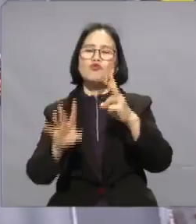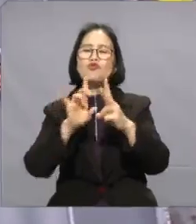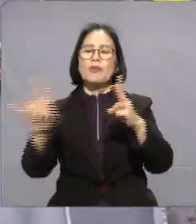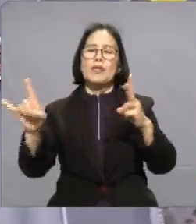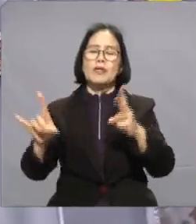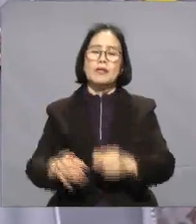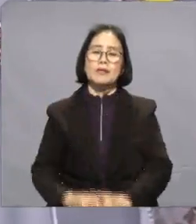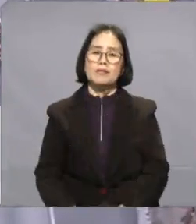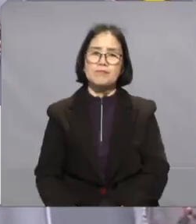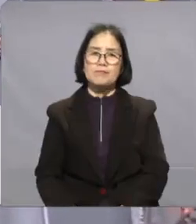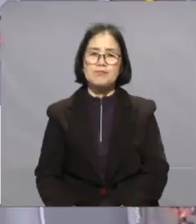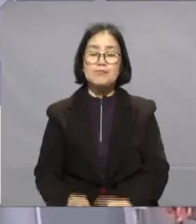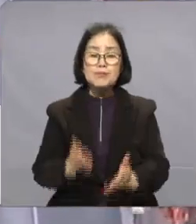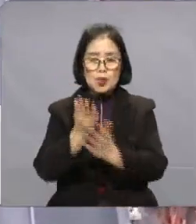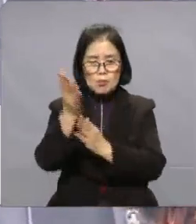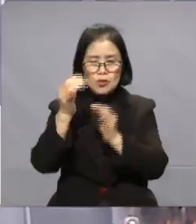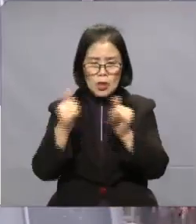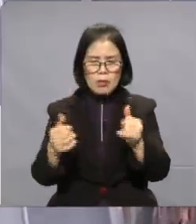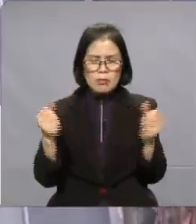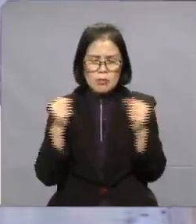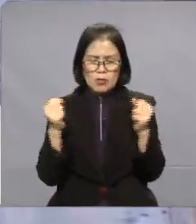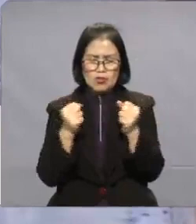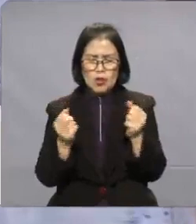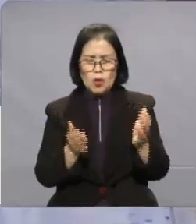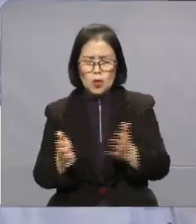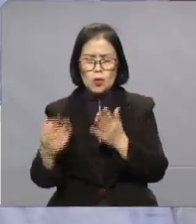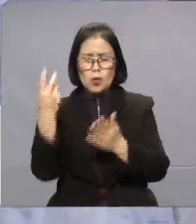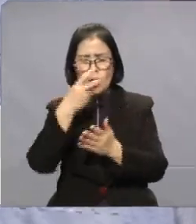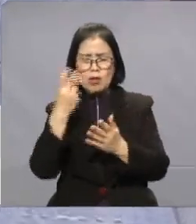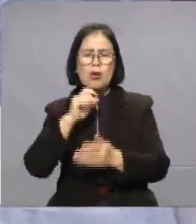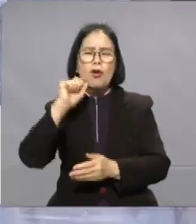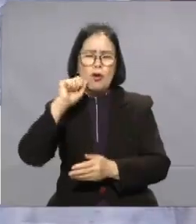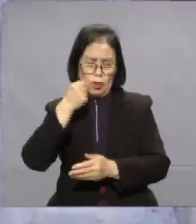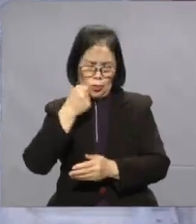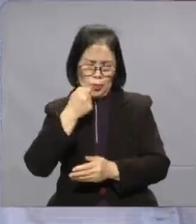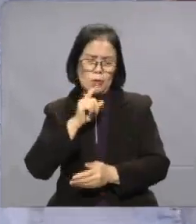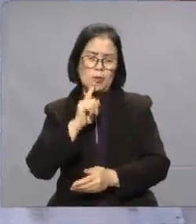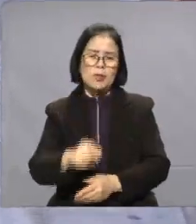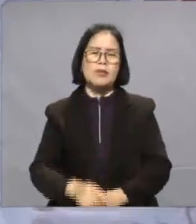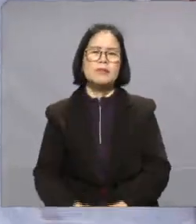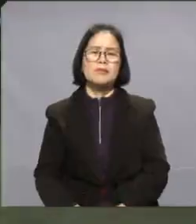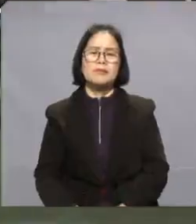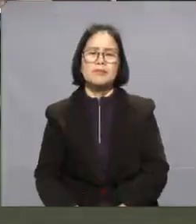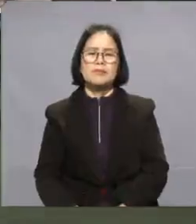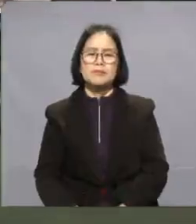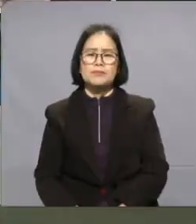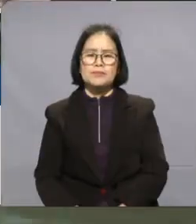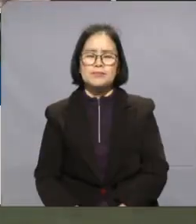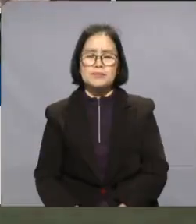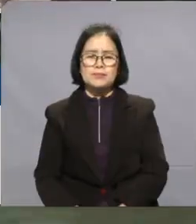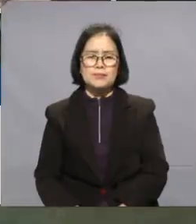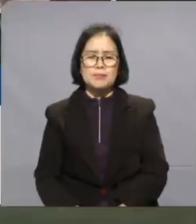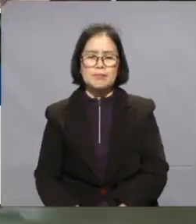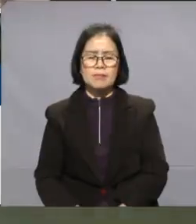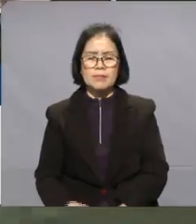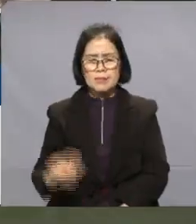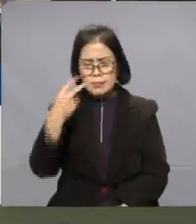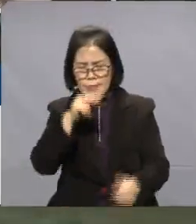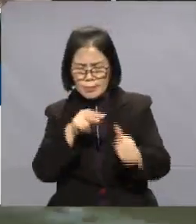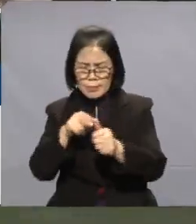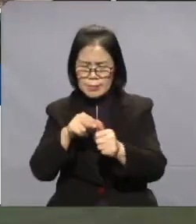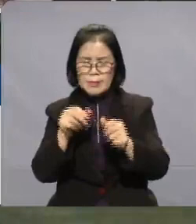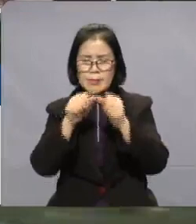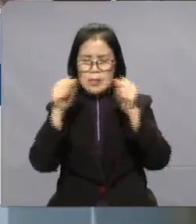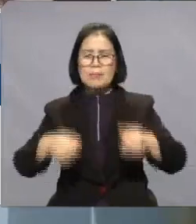이상이었습니다. 전문가들은 겨울철 도로 관리가 취약하다고 지적합니다. 감지 시스템을 적극 가동할 필요가